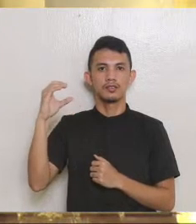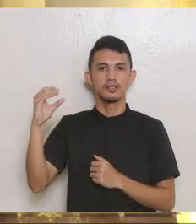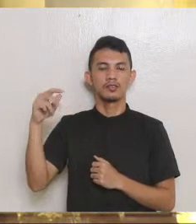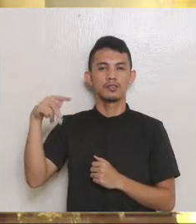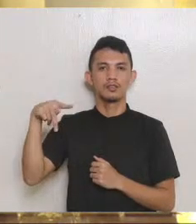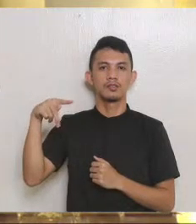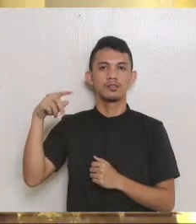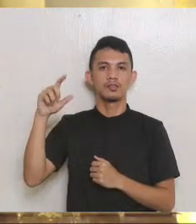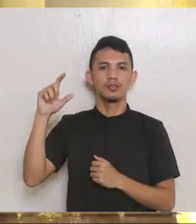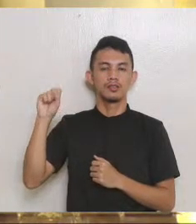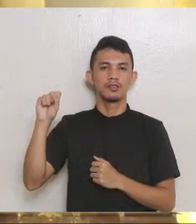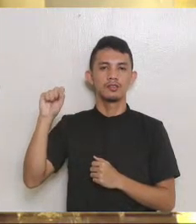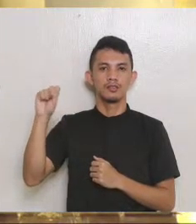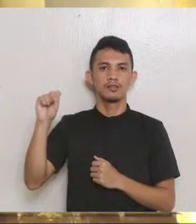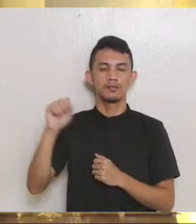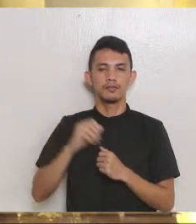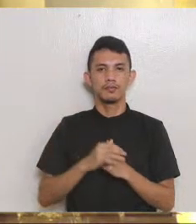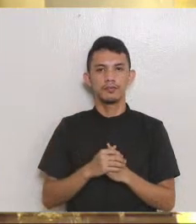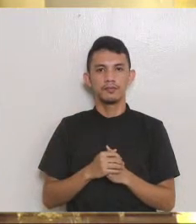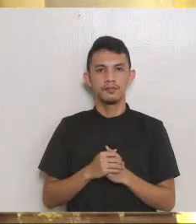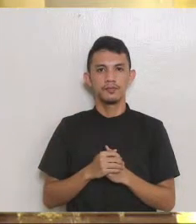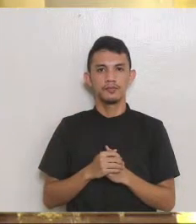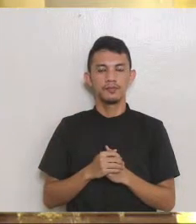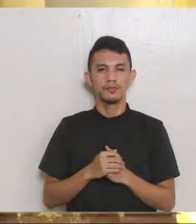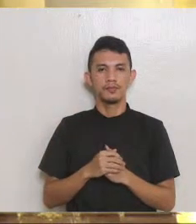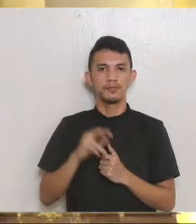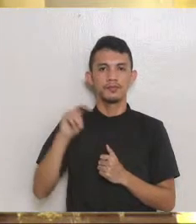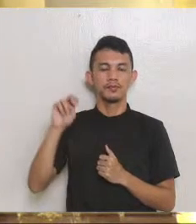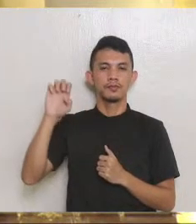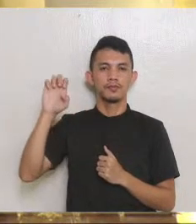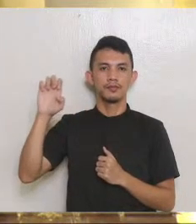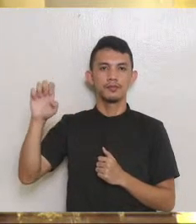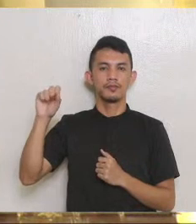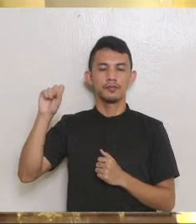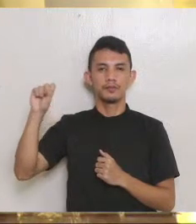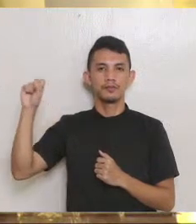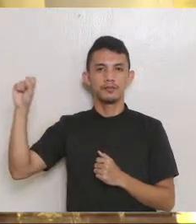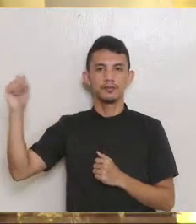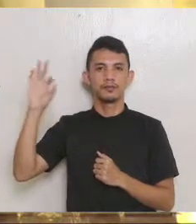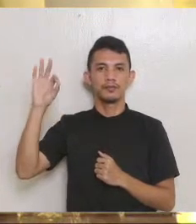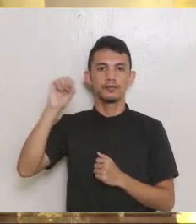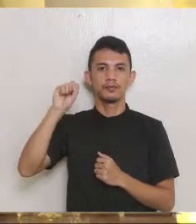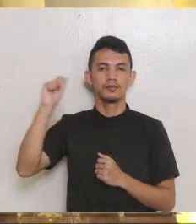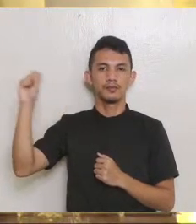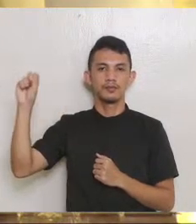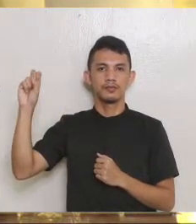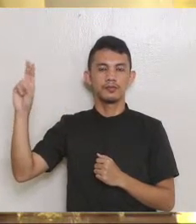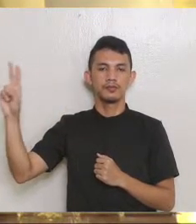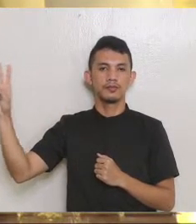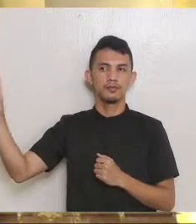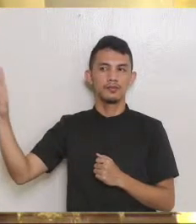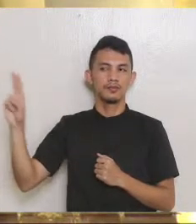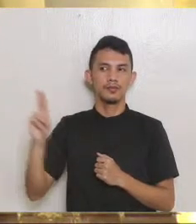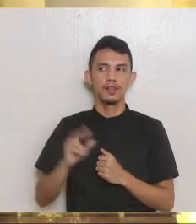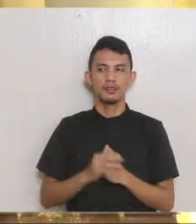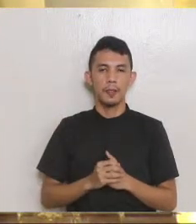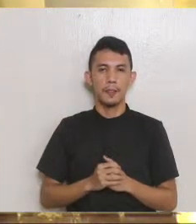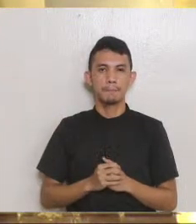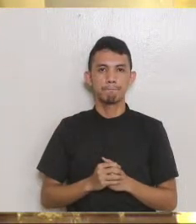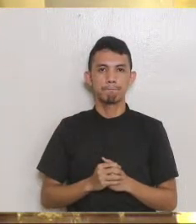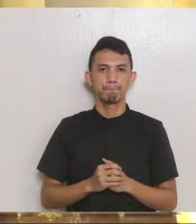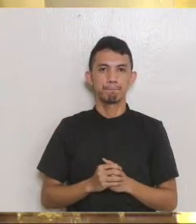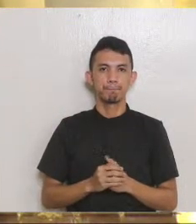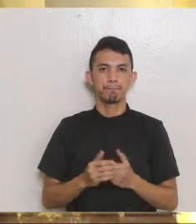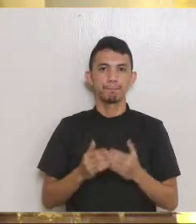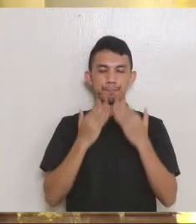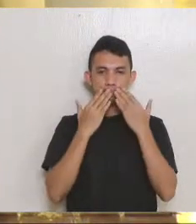and Sound System, New Era Lights and Sound System, ug ang Father Saturnino Orius University.